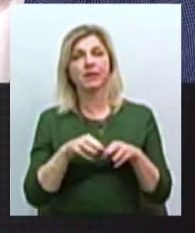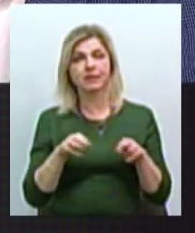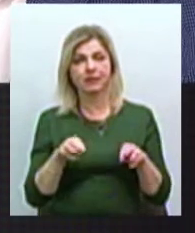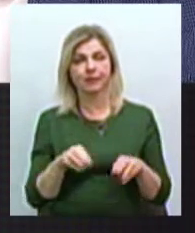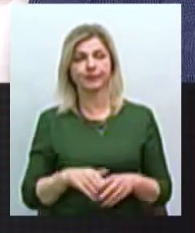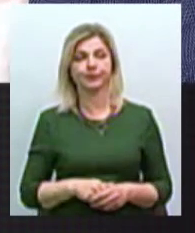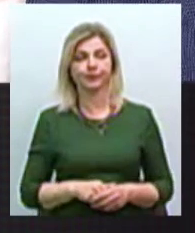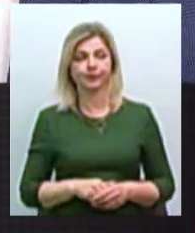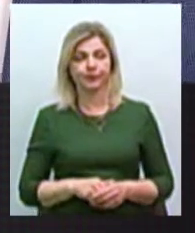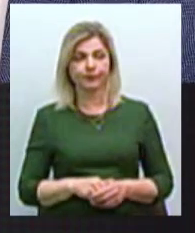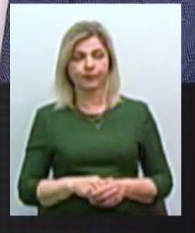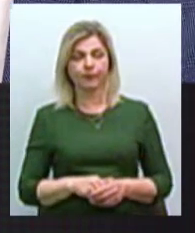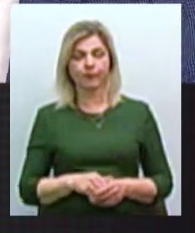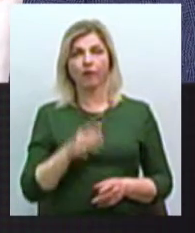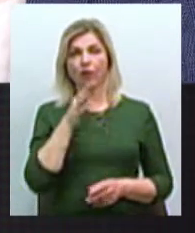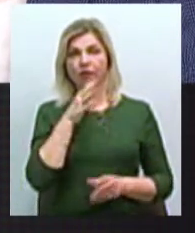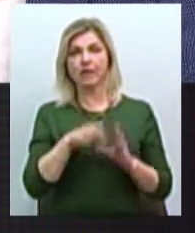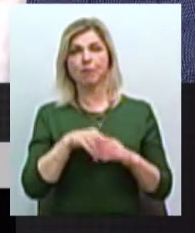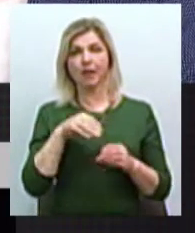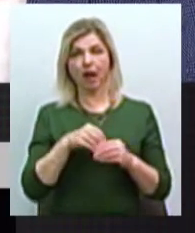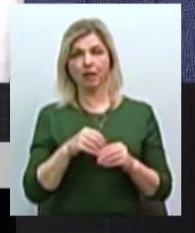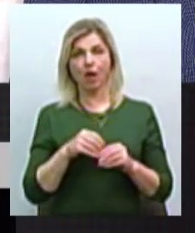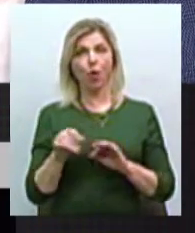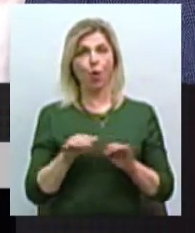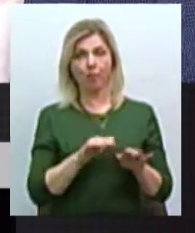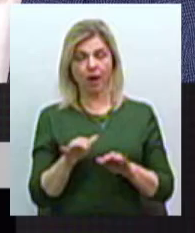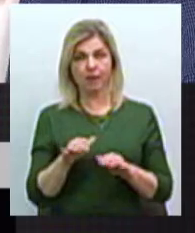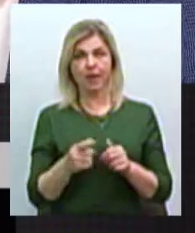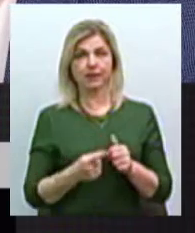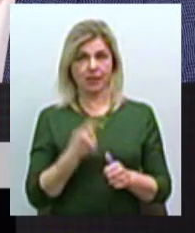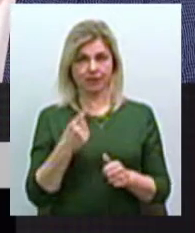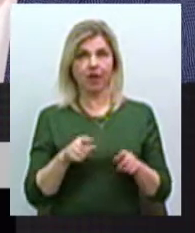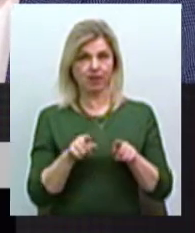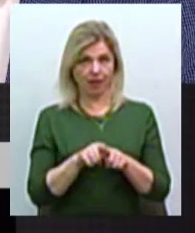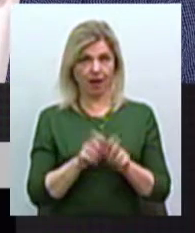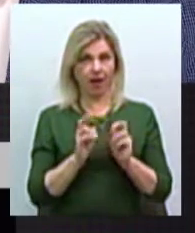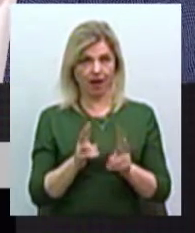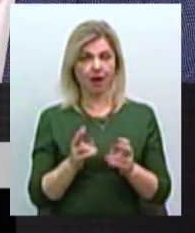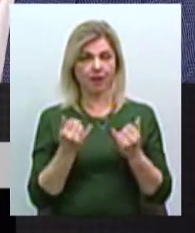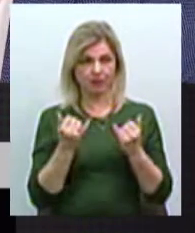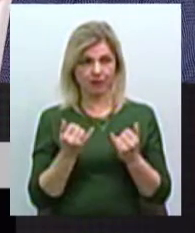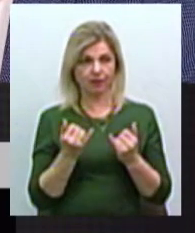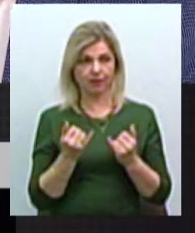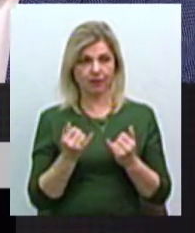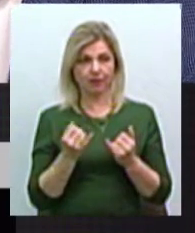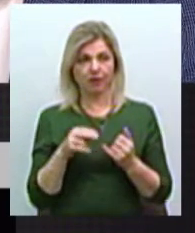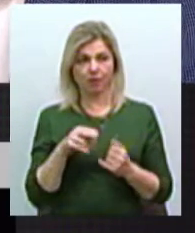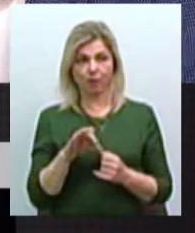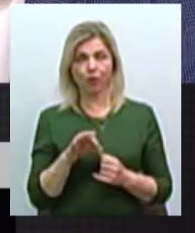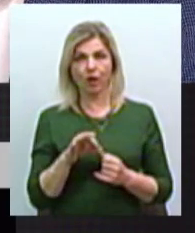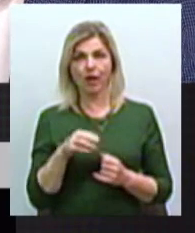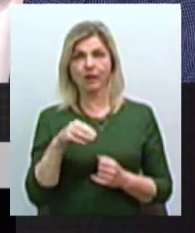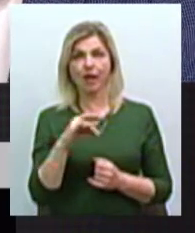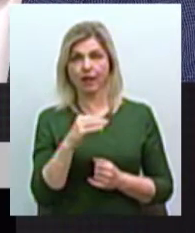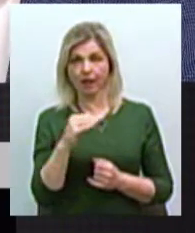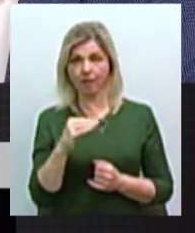так, в период избирательной кампании называет вещи вот так вот, как он это делает по тарифу,